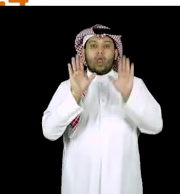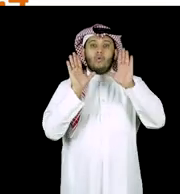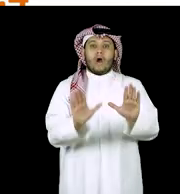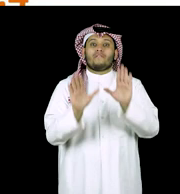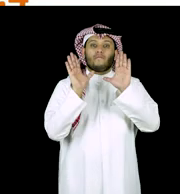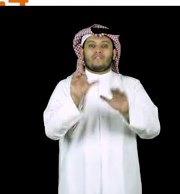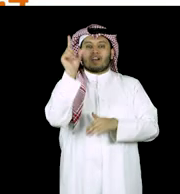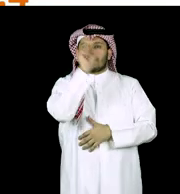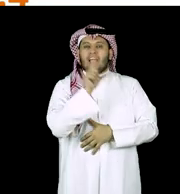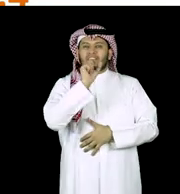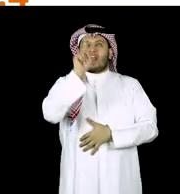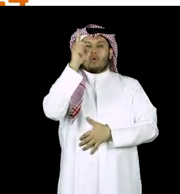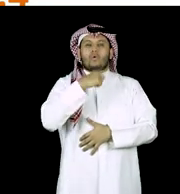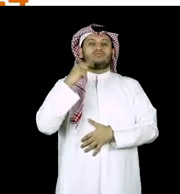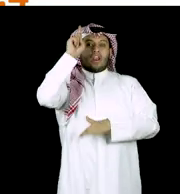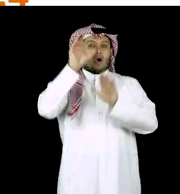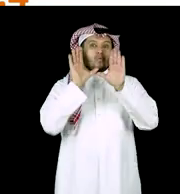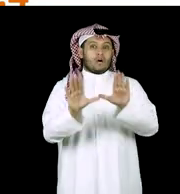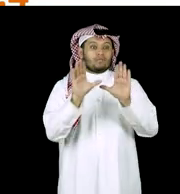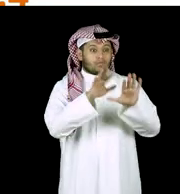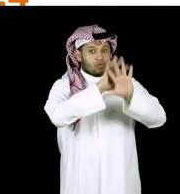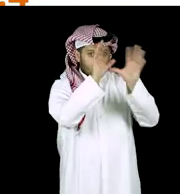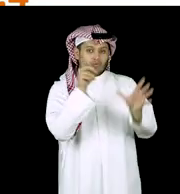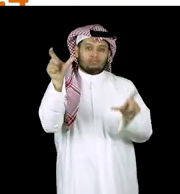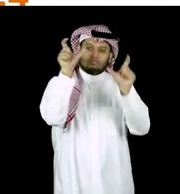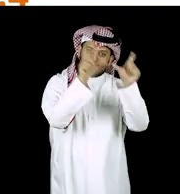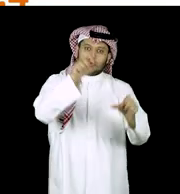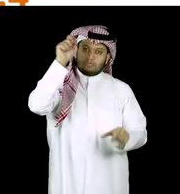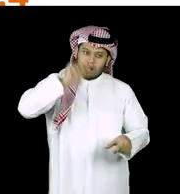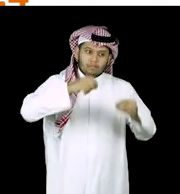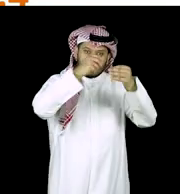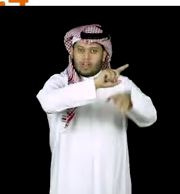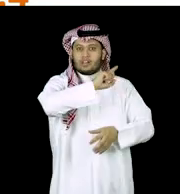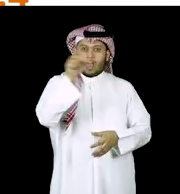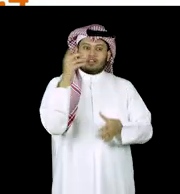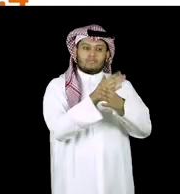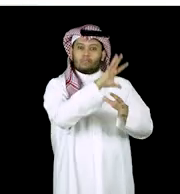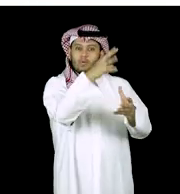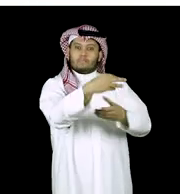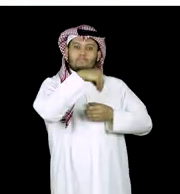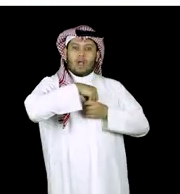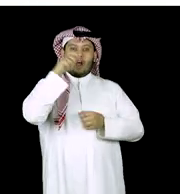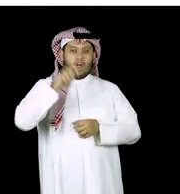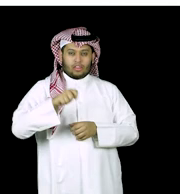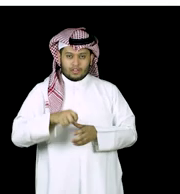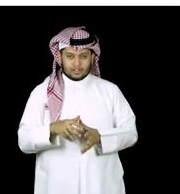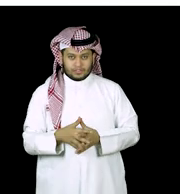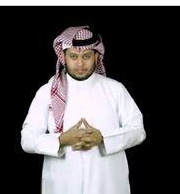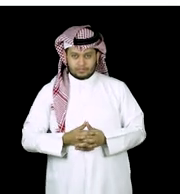وأمور وأموالها وغلاتها إلى غير ذلك مما يعرض للقضاء.